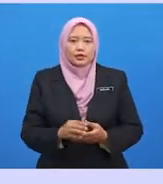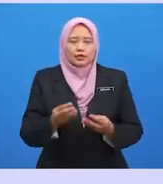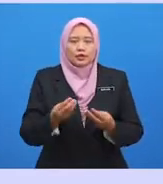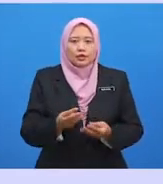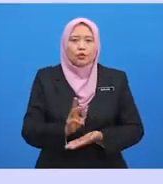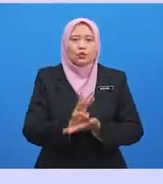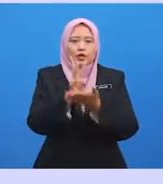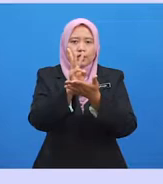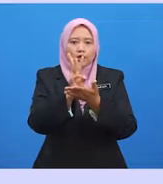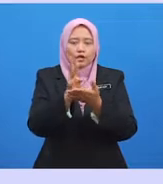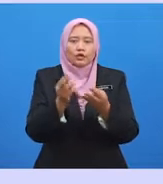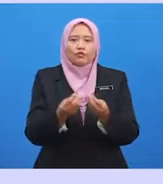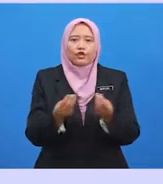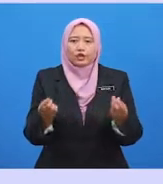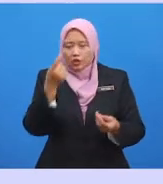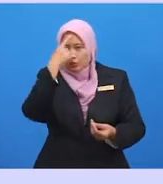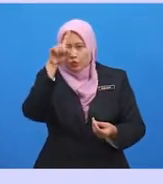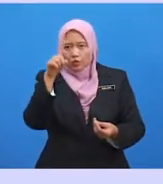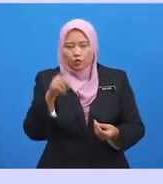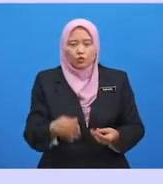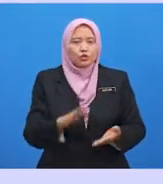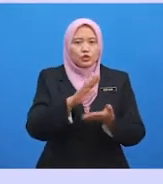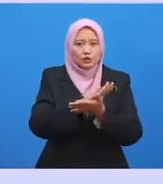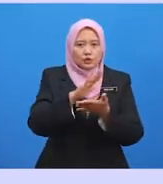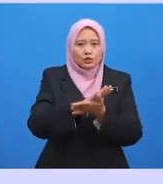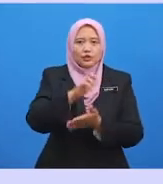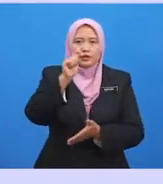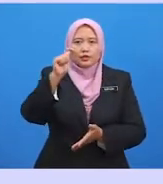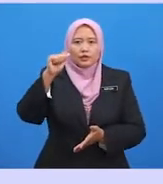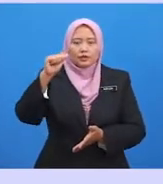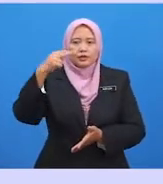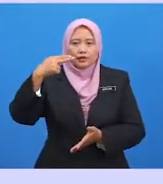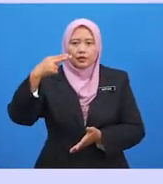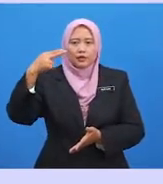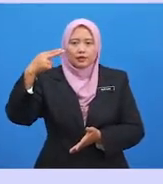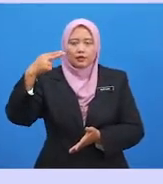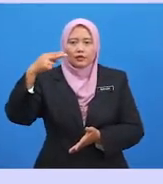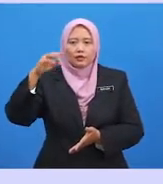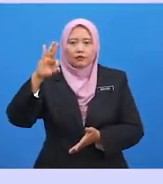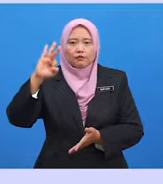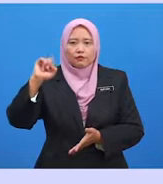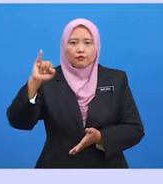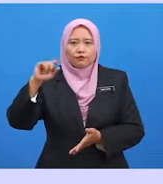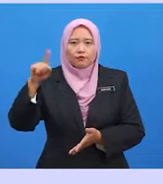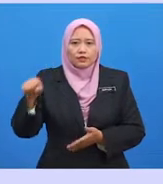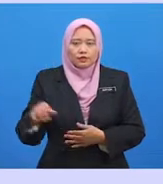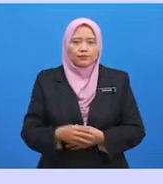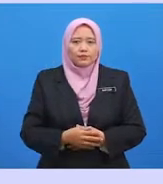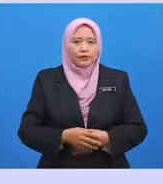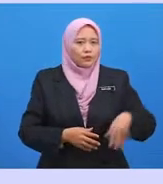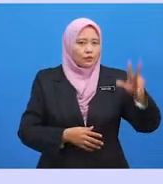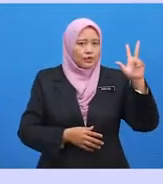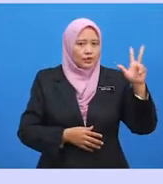tahfiz Hai ketiga wakaf durian yaitu wakaf untuk ahli keluarga